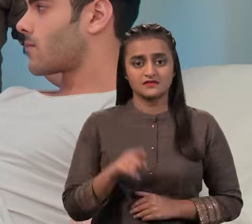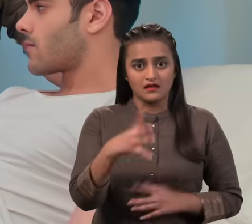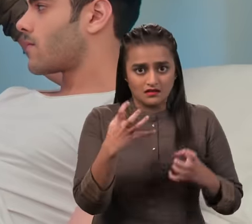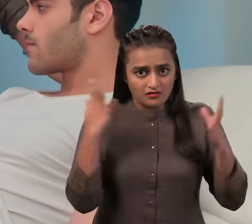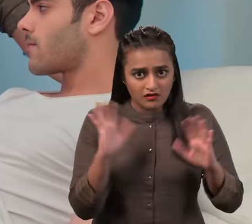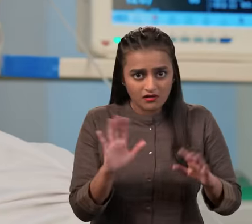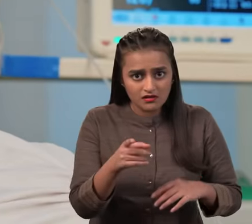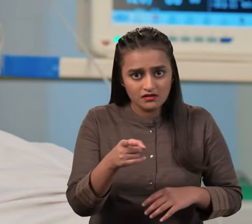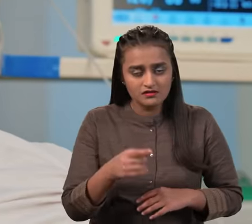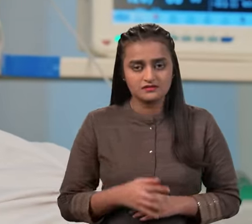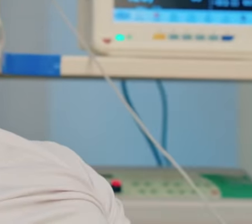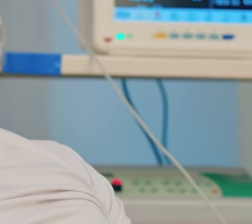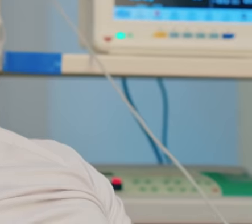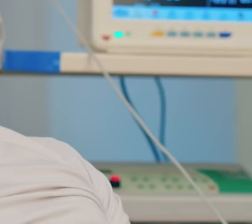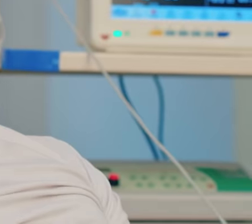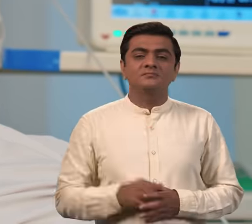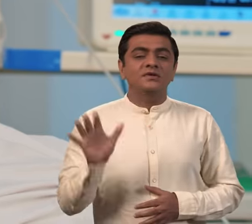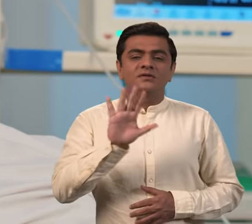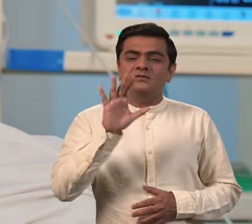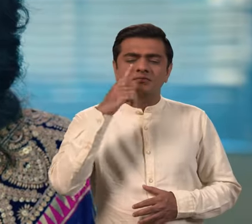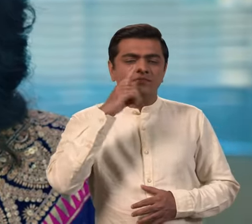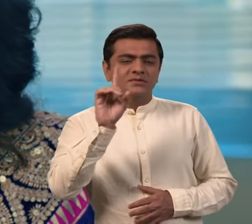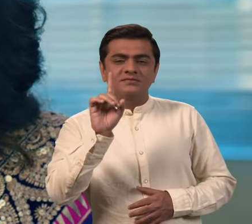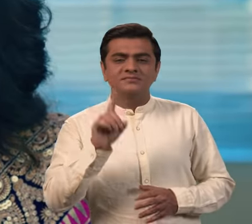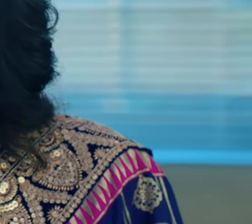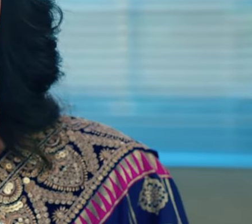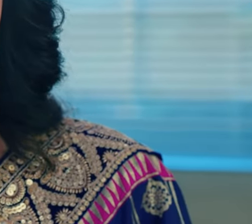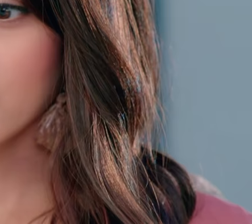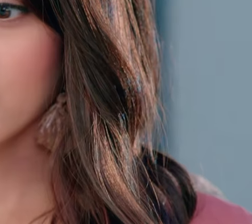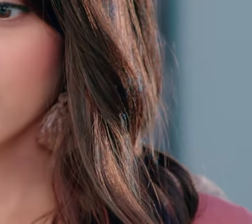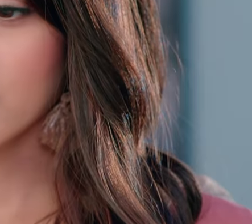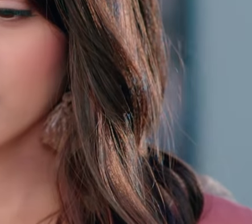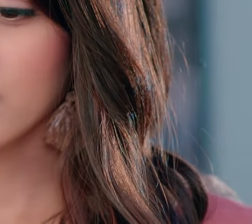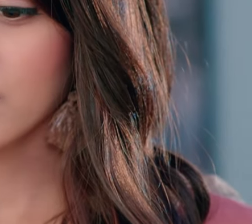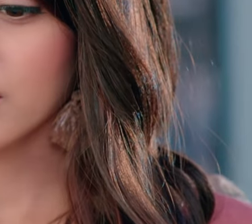ज्यादा दर्द तो नहीं हो रहा? नहीं मां।